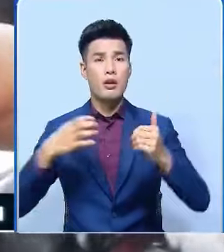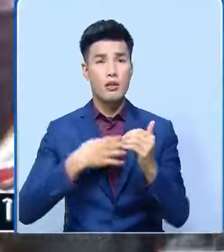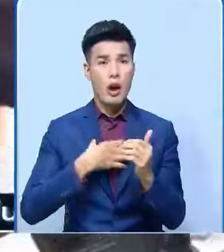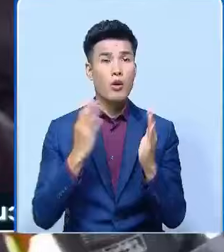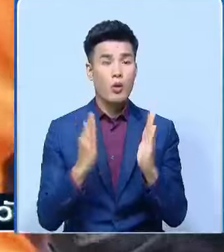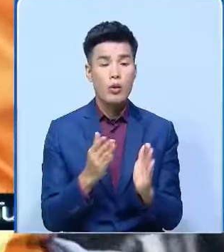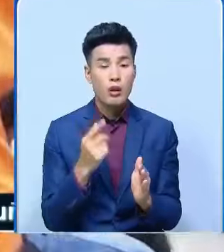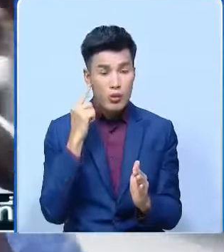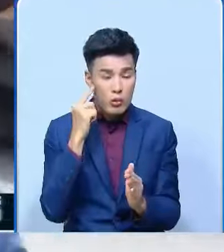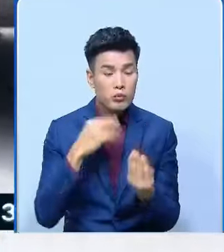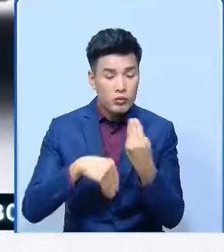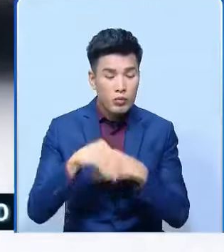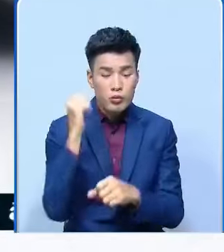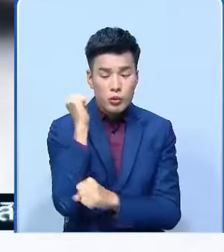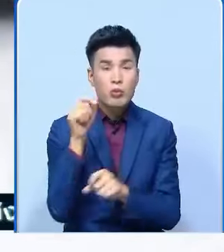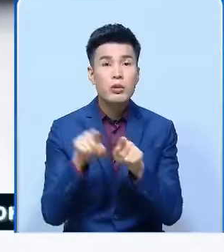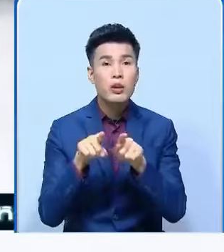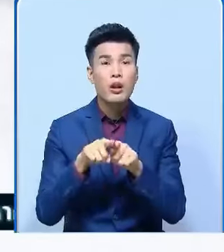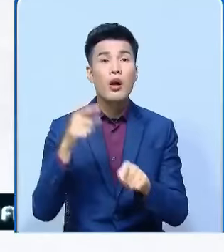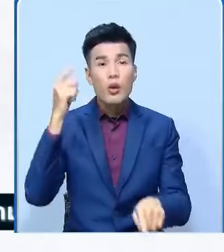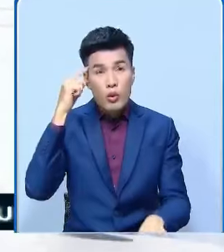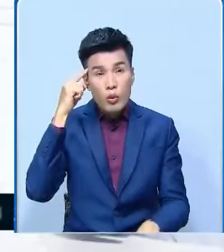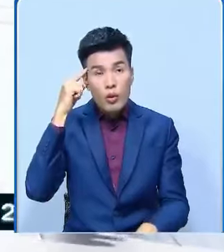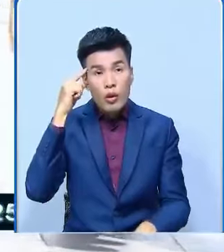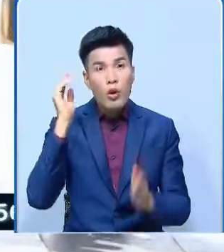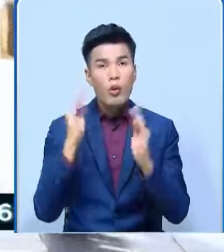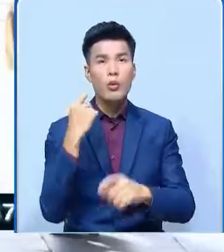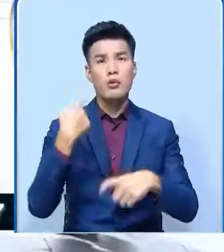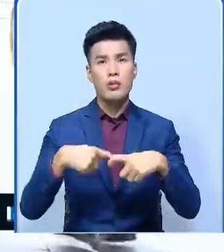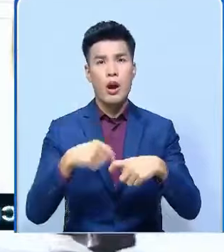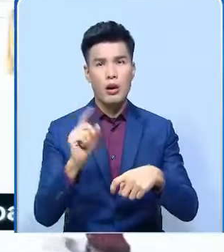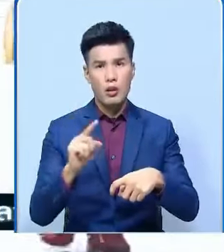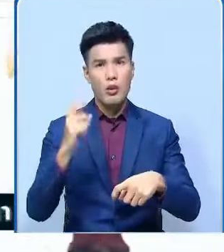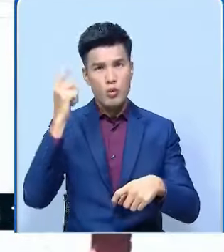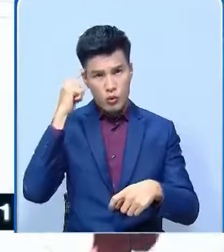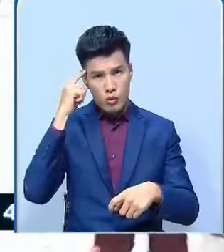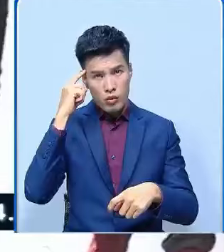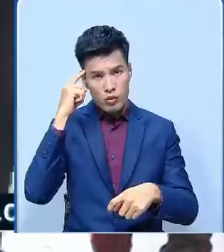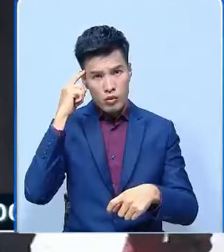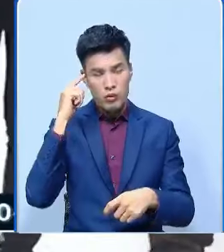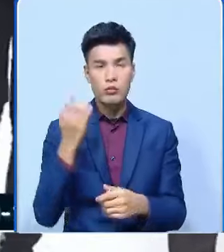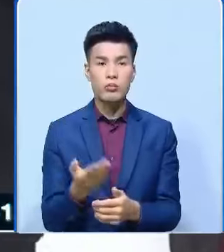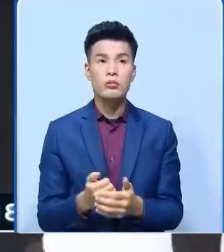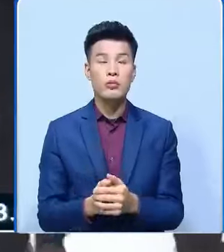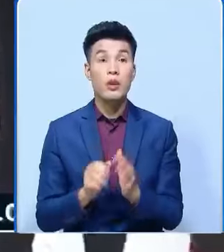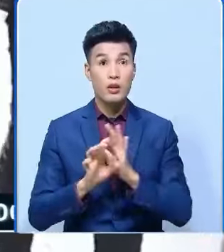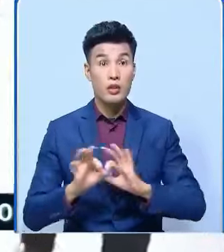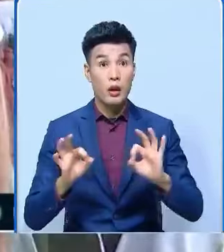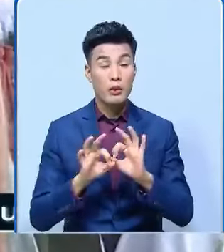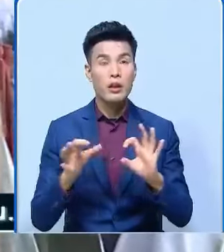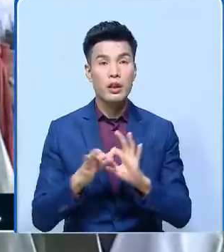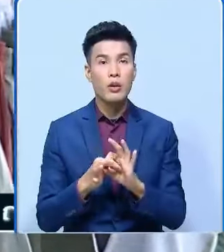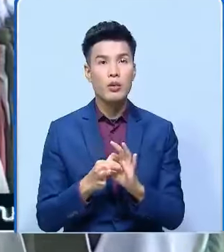อ่ะหาเช้ากินข้ามขึ้นรถเมย์จะได้รู้ว่าคนเขา ลำบากขนาดไหน ปากกัดตีนถีบขนาดไหน นี่คุณผู้ชมคะโดยเฉพาะเรื่องค่าคร